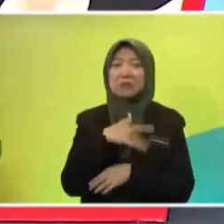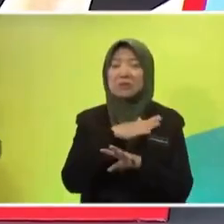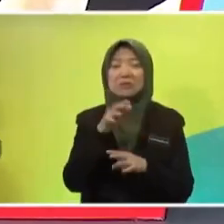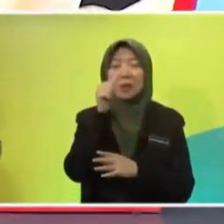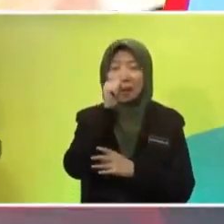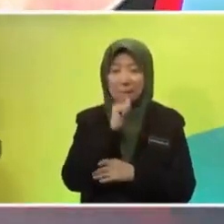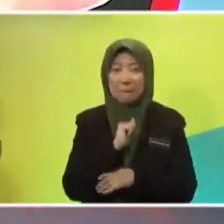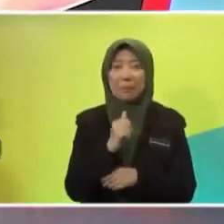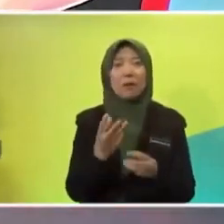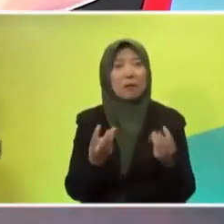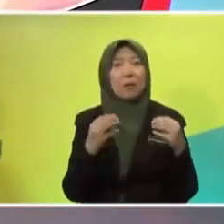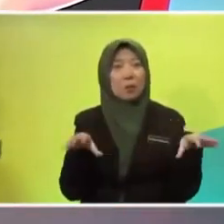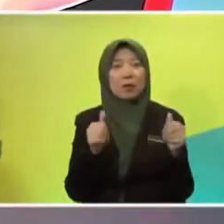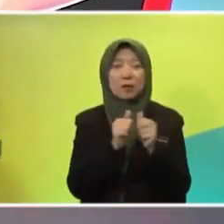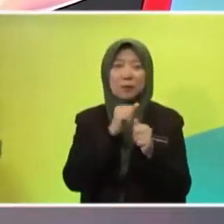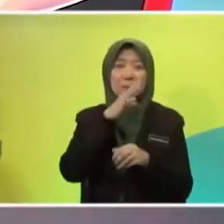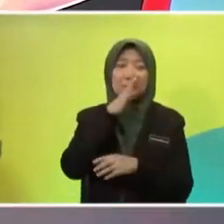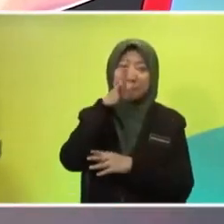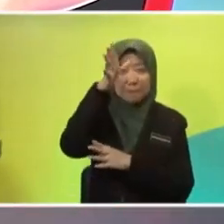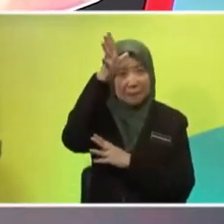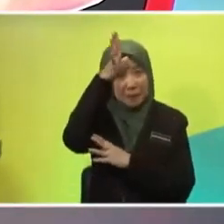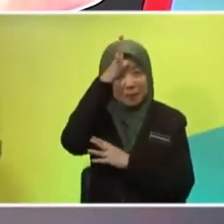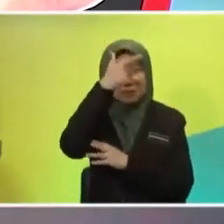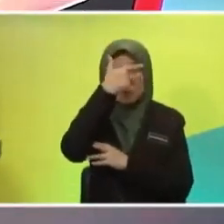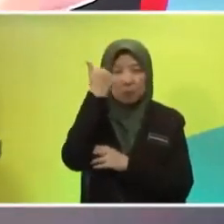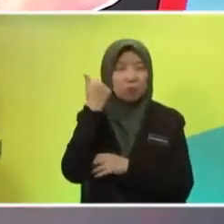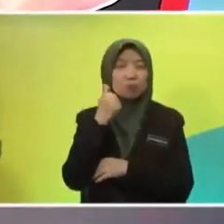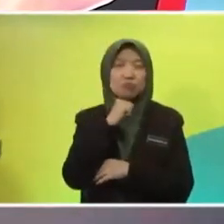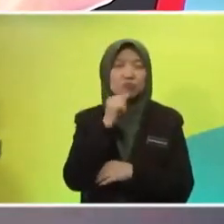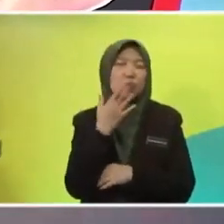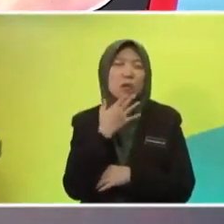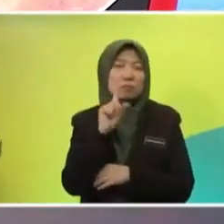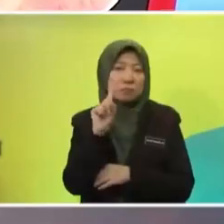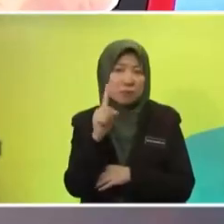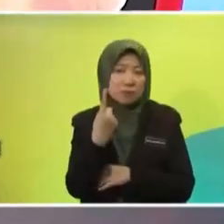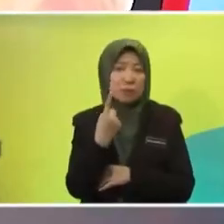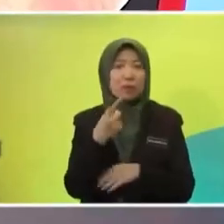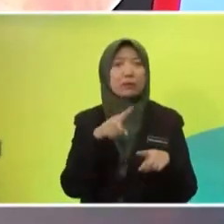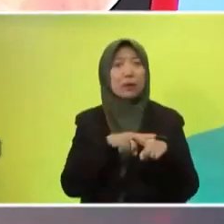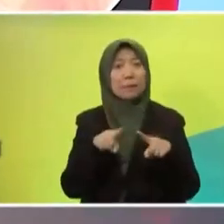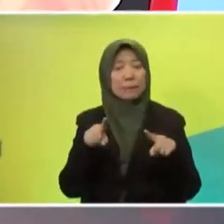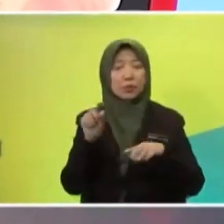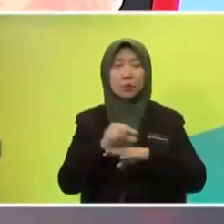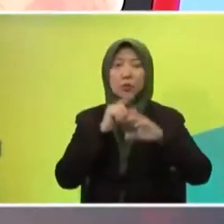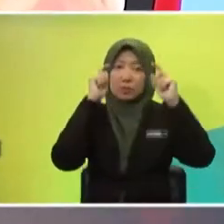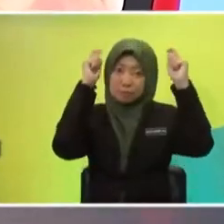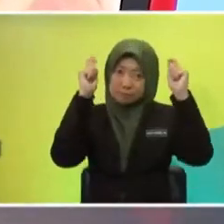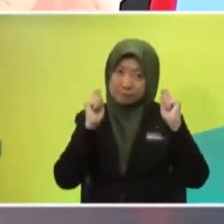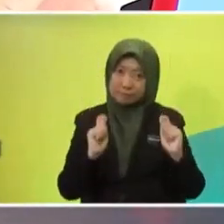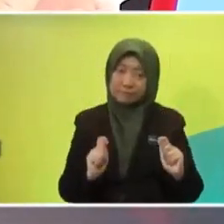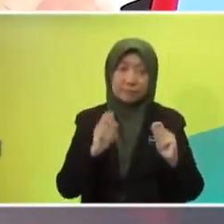menarik. Selalunya mungkin adik-adik kita hanya mewarna sahaja. Ya. Yeah. Tapi dengan teknik ni dapat